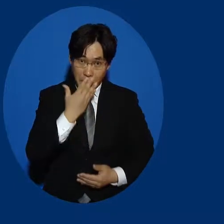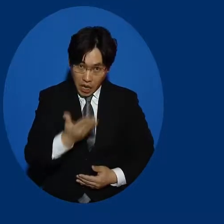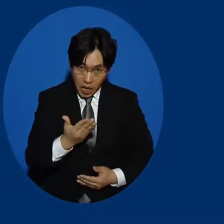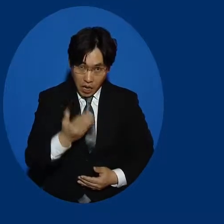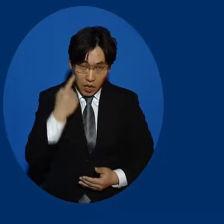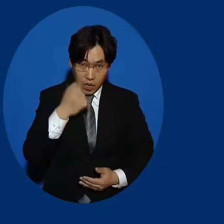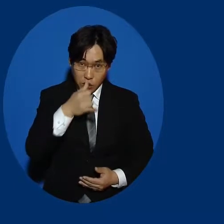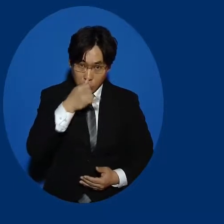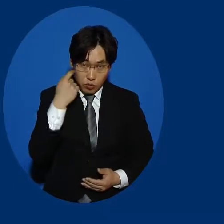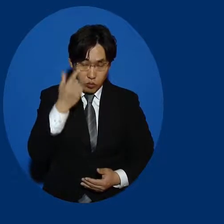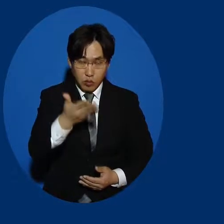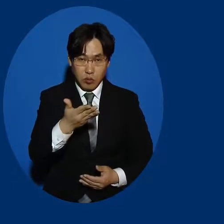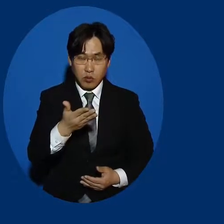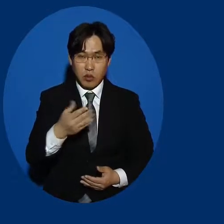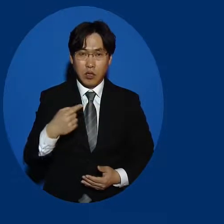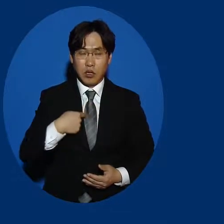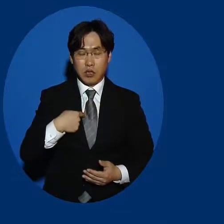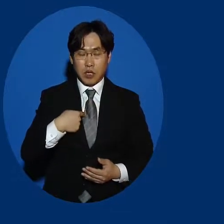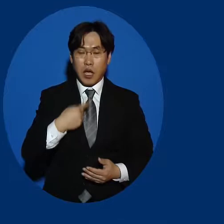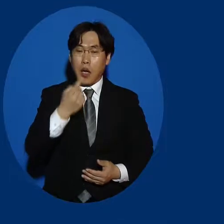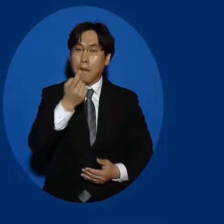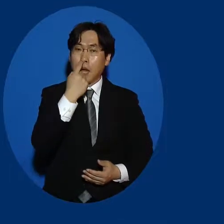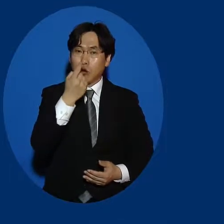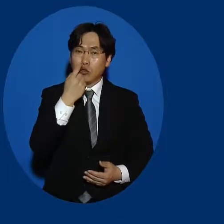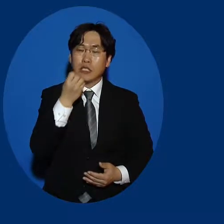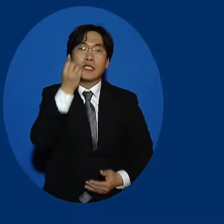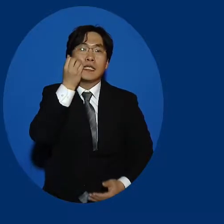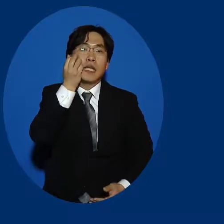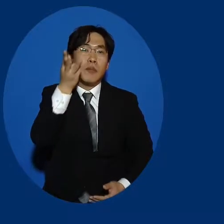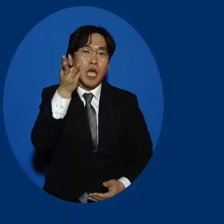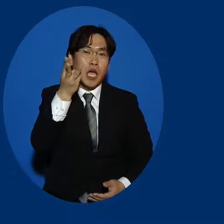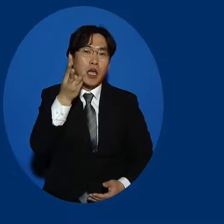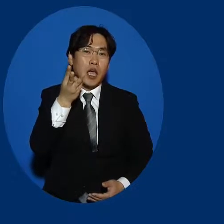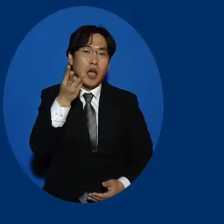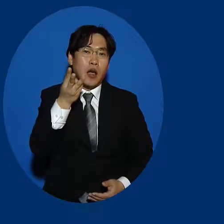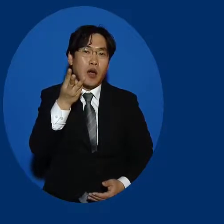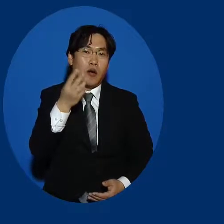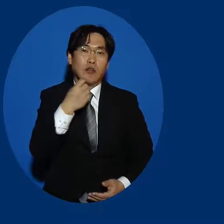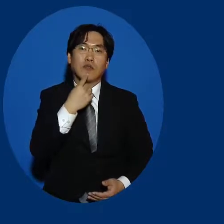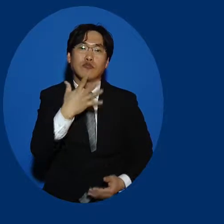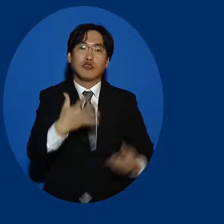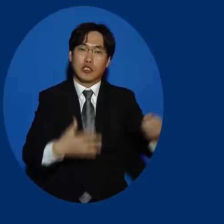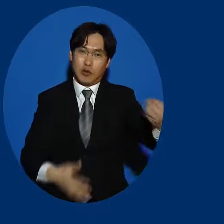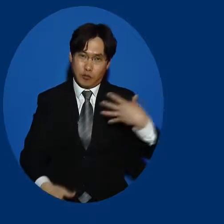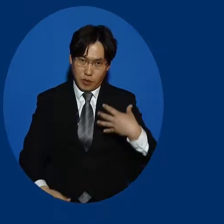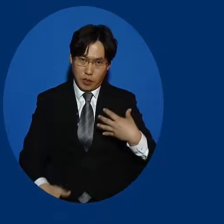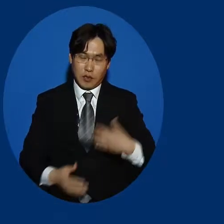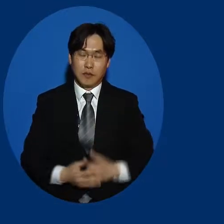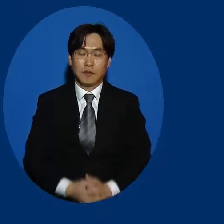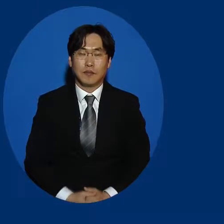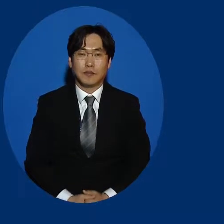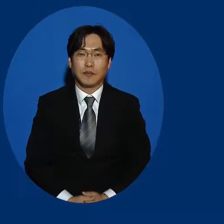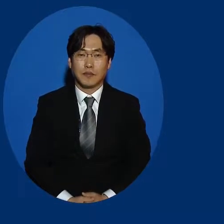그랬더니 요가를 배운 지 3개월 정도 됐다고 답하시더군요.